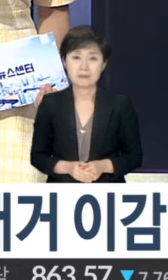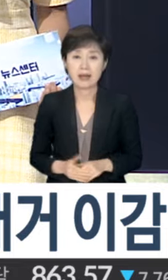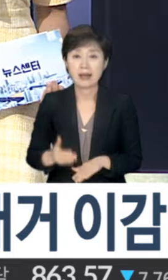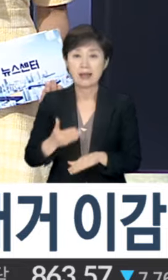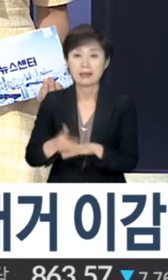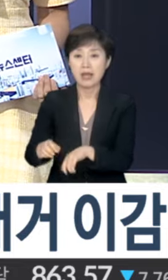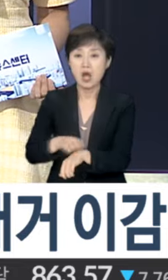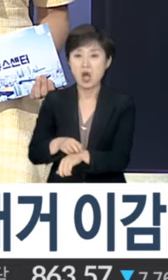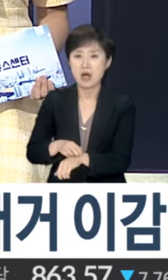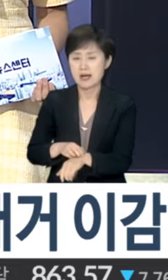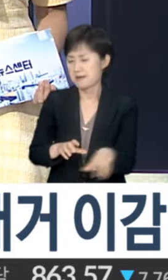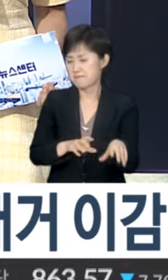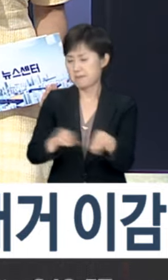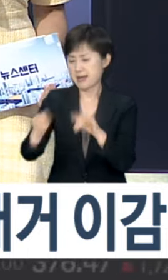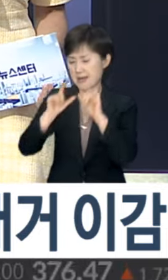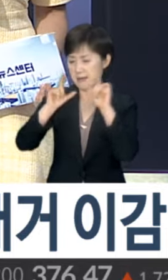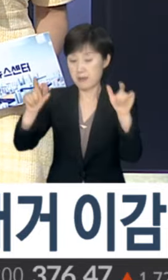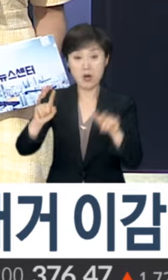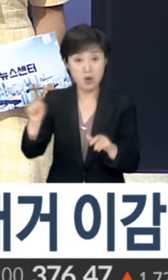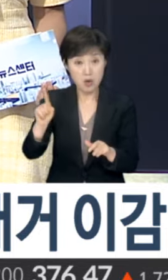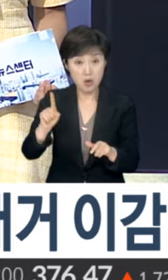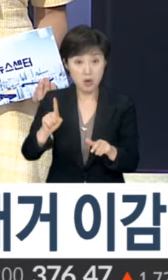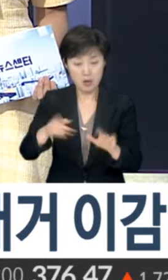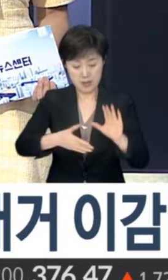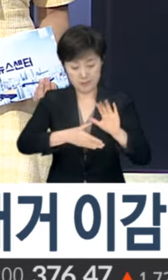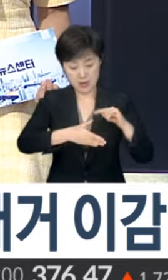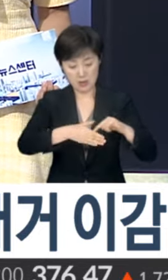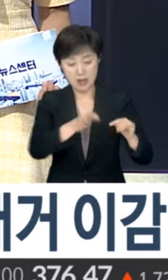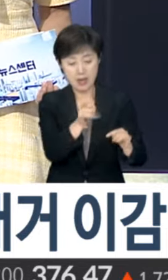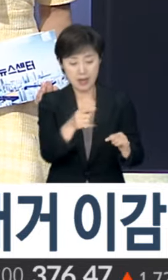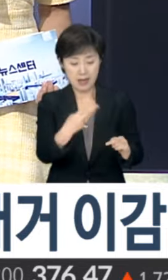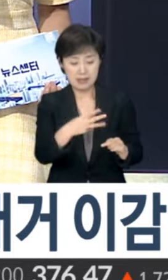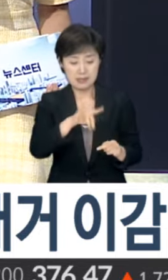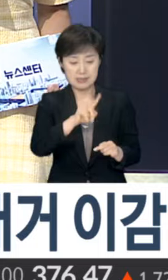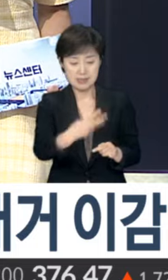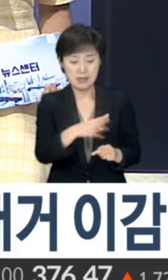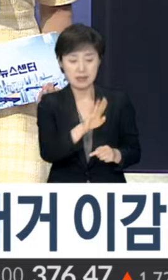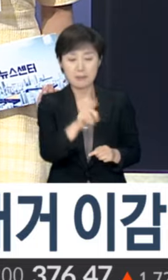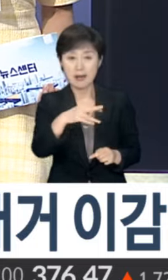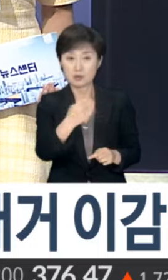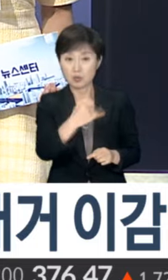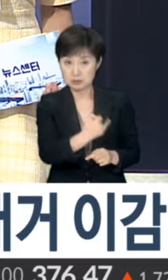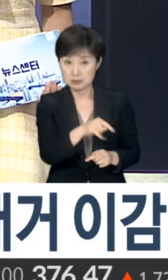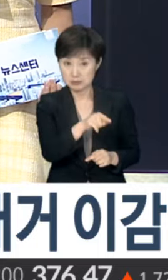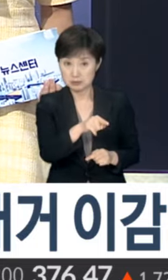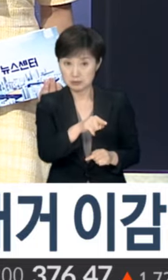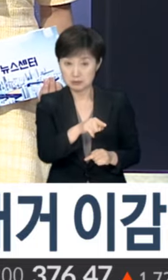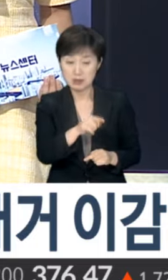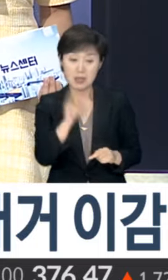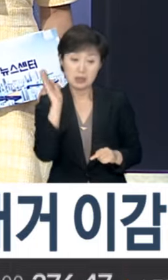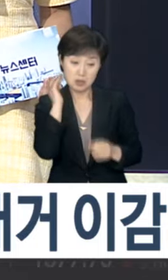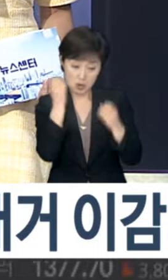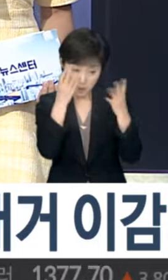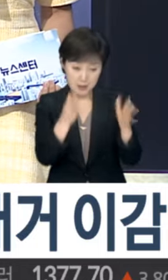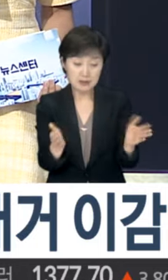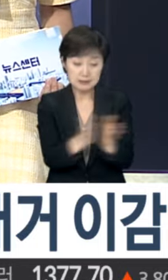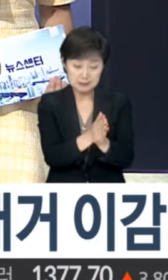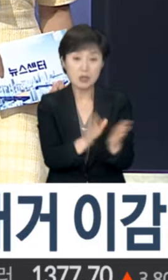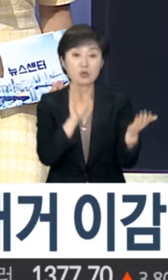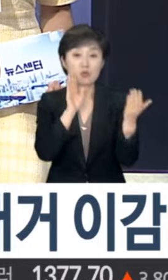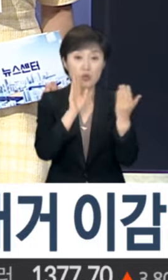강력한 갱단 척결 정책을 추진 중인 중미 엘살바도르에서 나이브 부켈레 2기 정부 출범 열흘